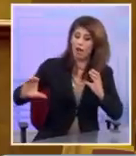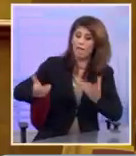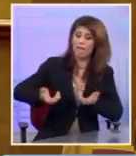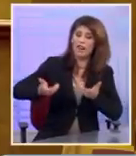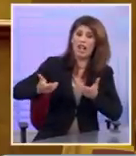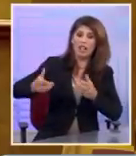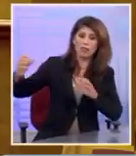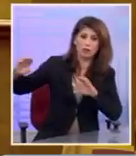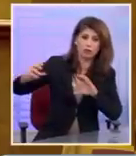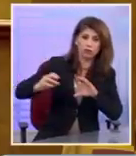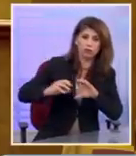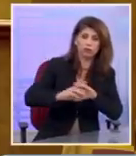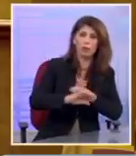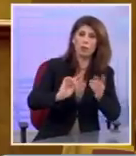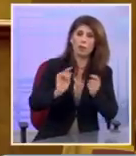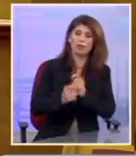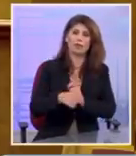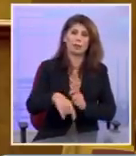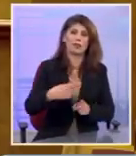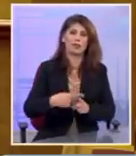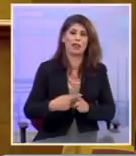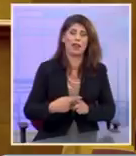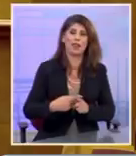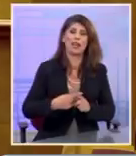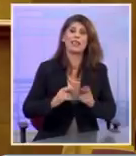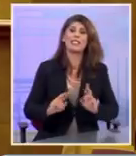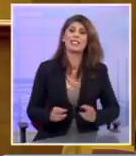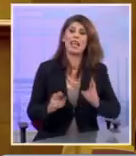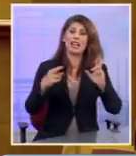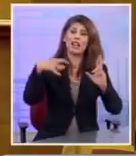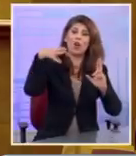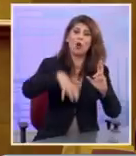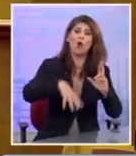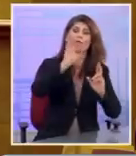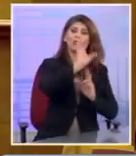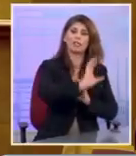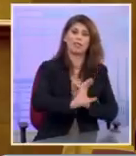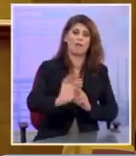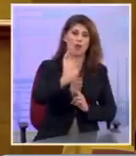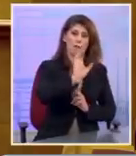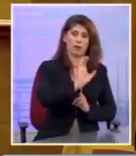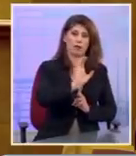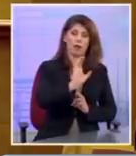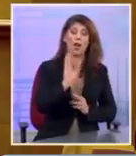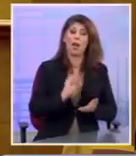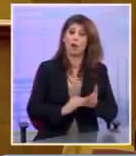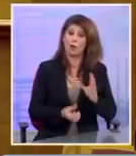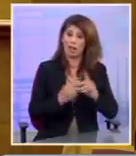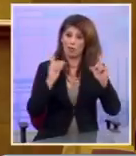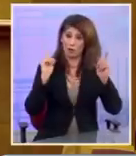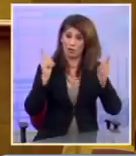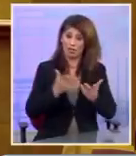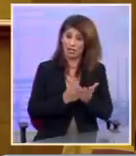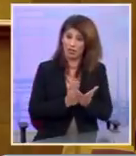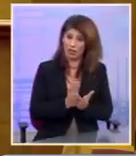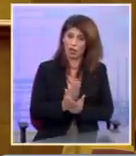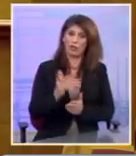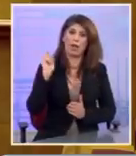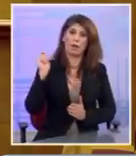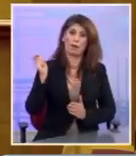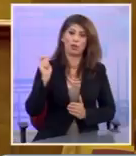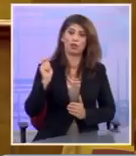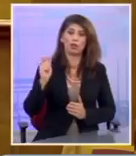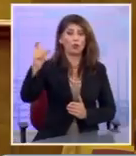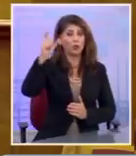Ελλάδα σε ενεργειακό κόμβο της Ευρώπης. Επιπλέον, η Νέα Δημοκρατία έχει δικαιωθεί από την πολιτική